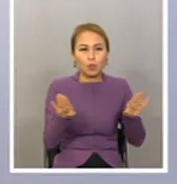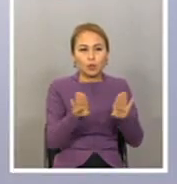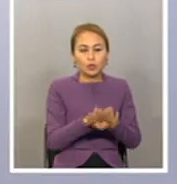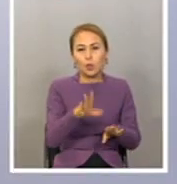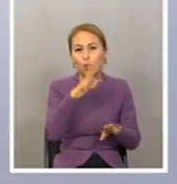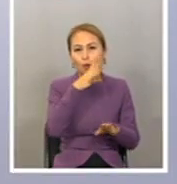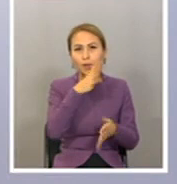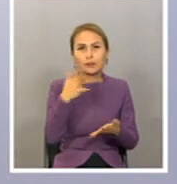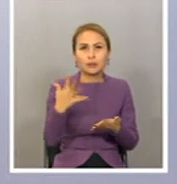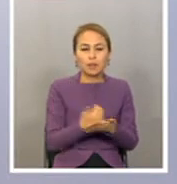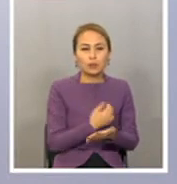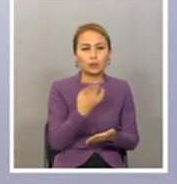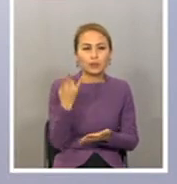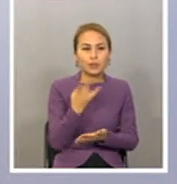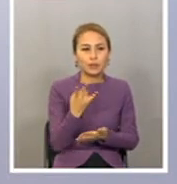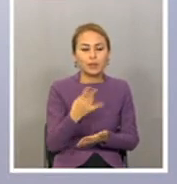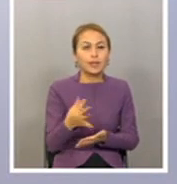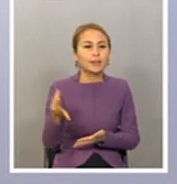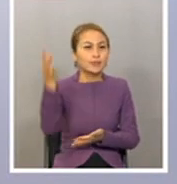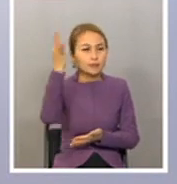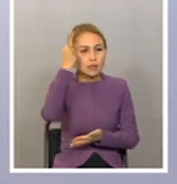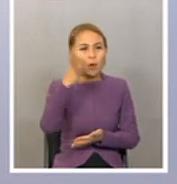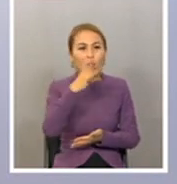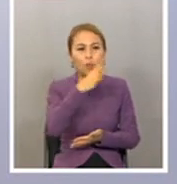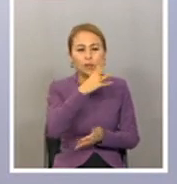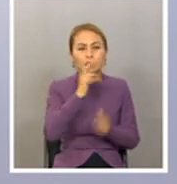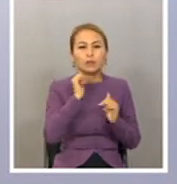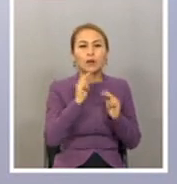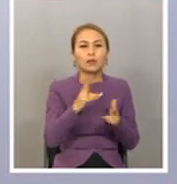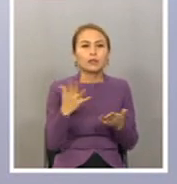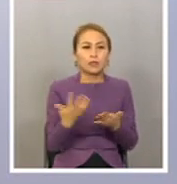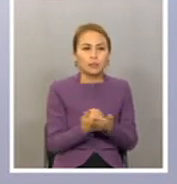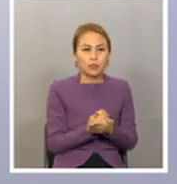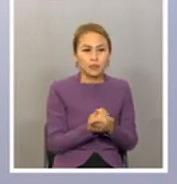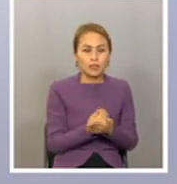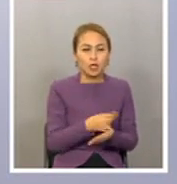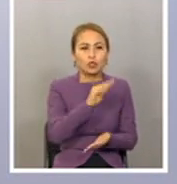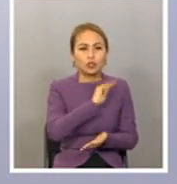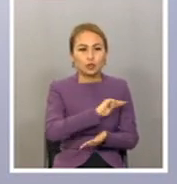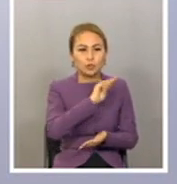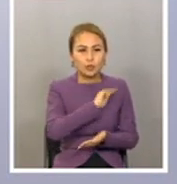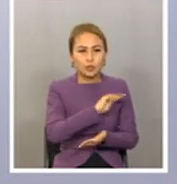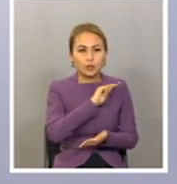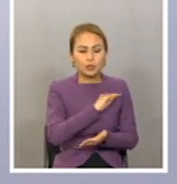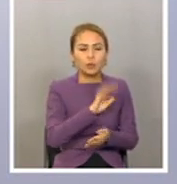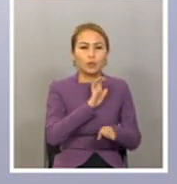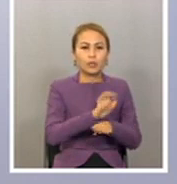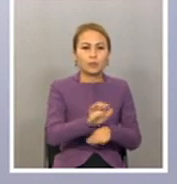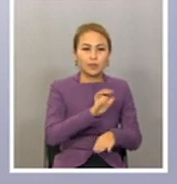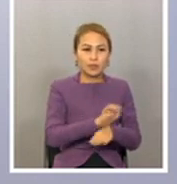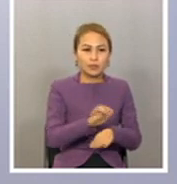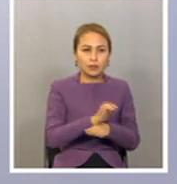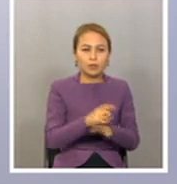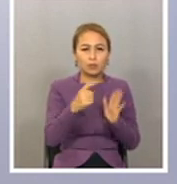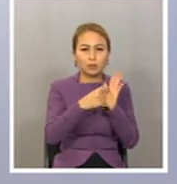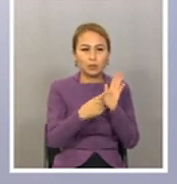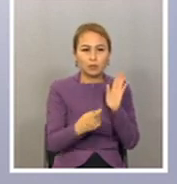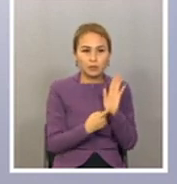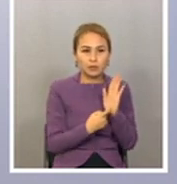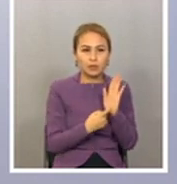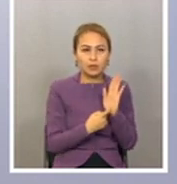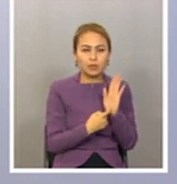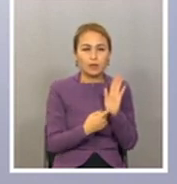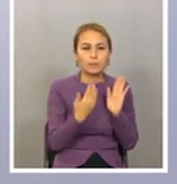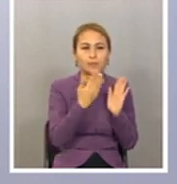керек. Енді еске түсіреге, уақытты қалай табамыз? Жұмысты өнімділікке бөледі екеміз. Ал біз білеміз,